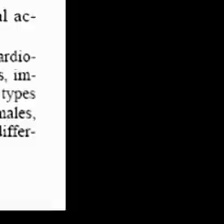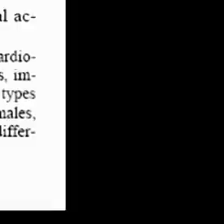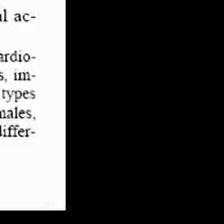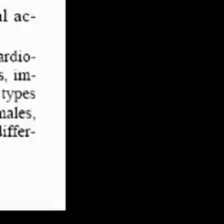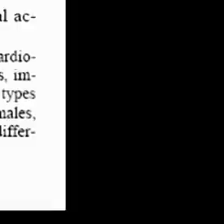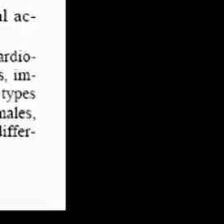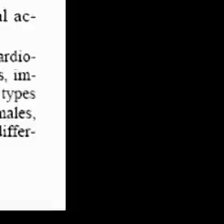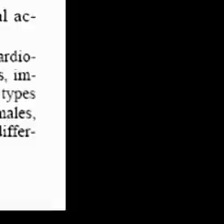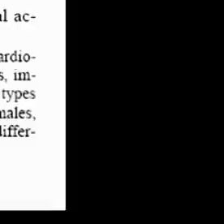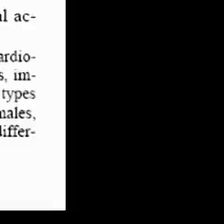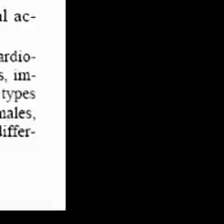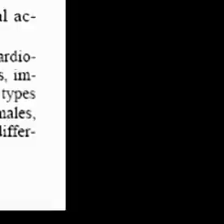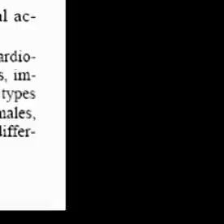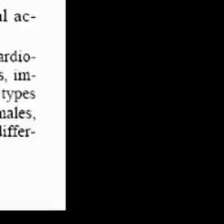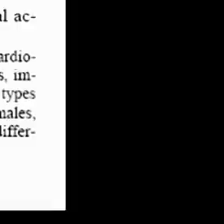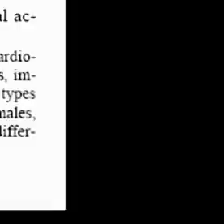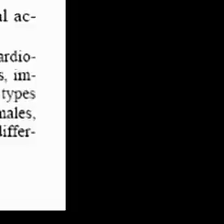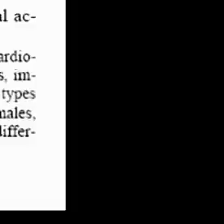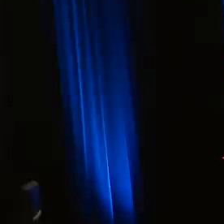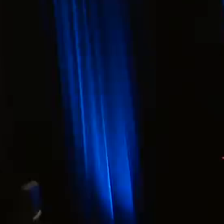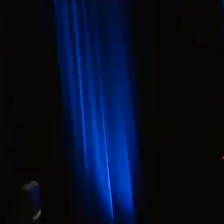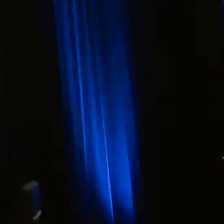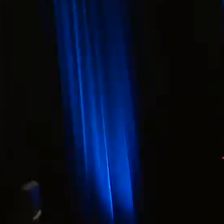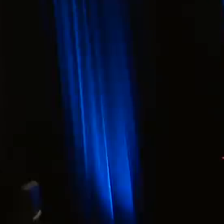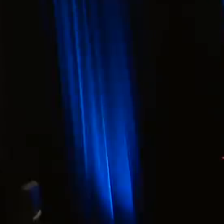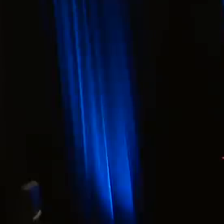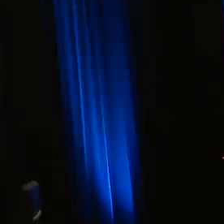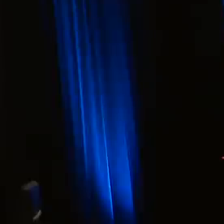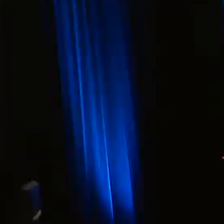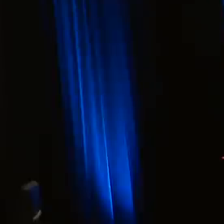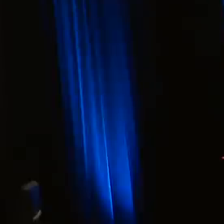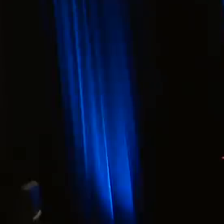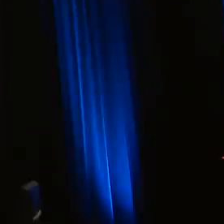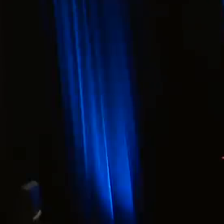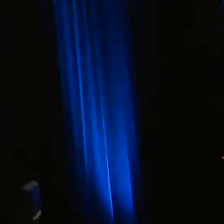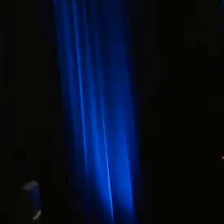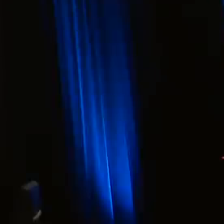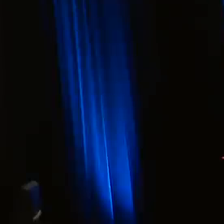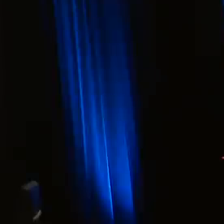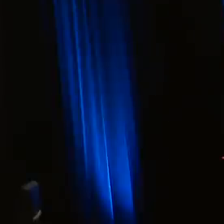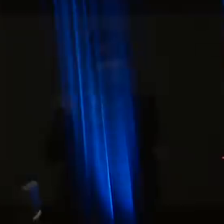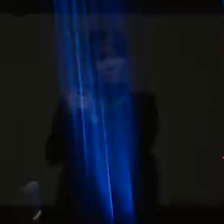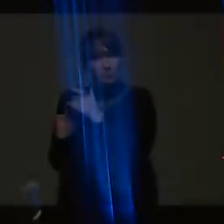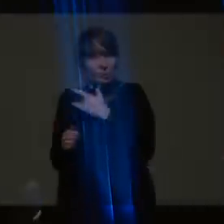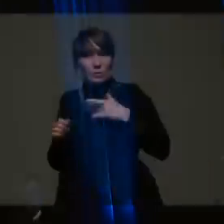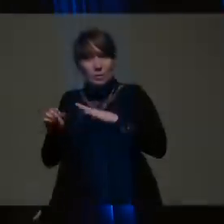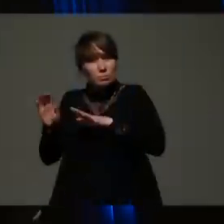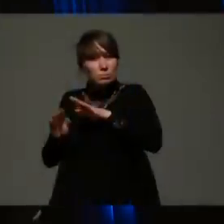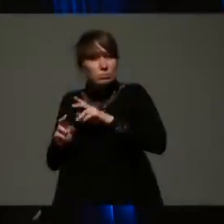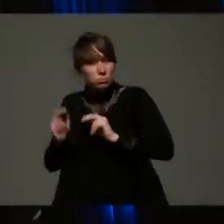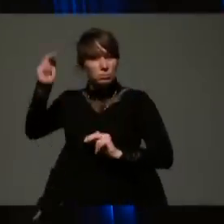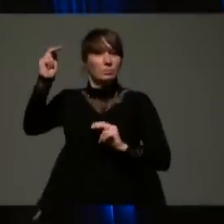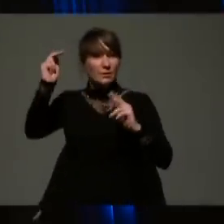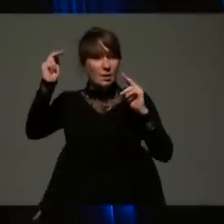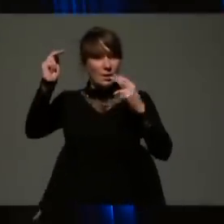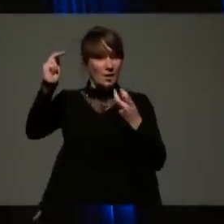risque et ici, donc, le niveau de forme, de santé. Eh bien, plus votre niveau de santé est élevé, on retrouve la même chose, et moins le risque